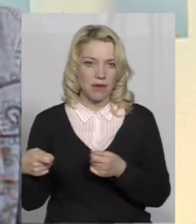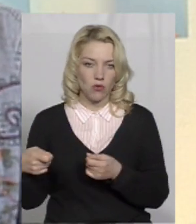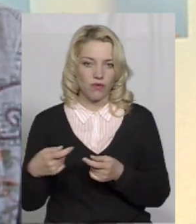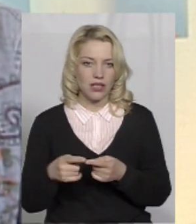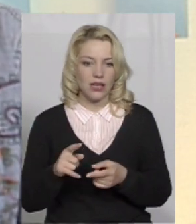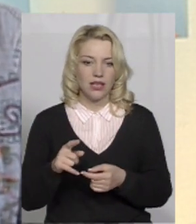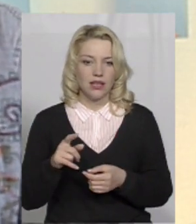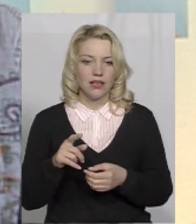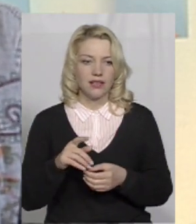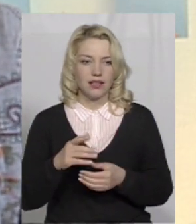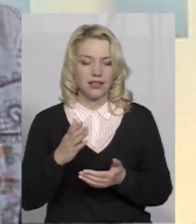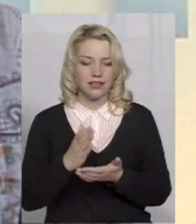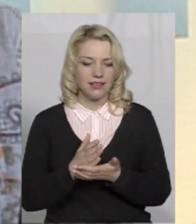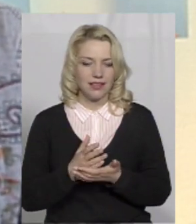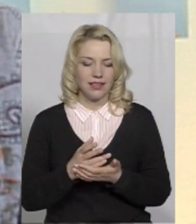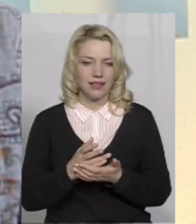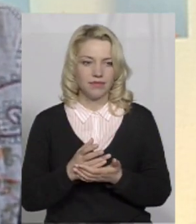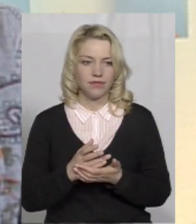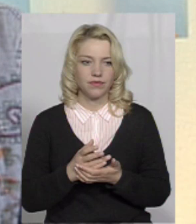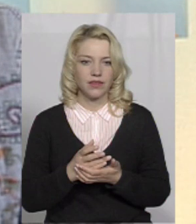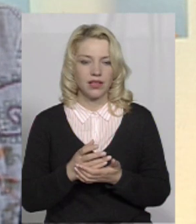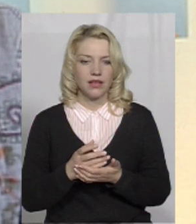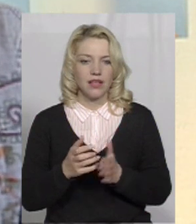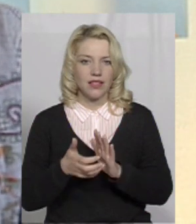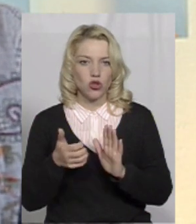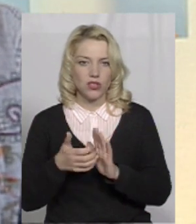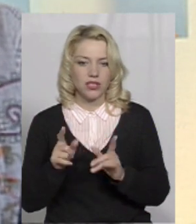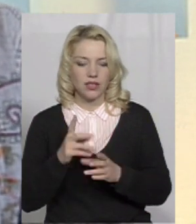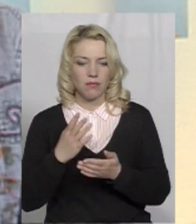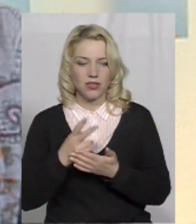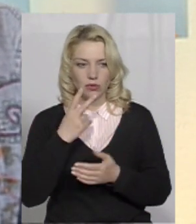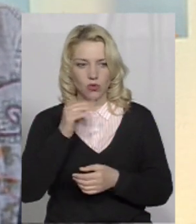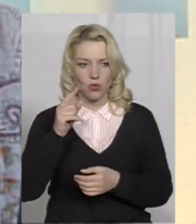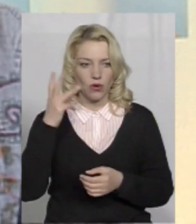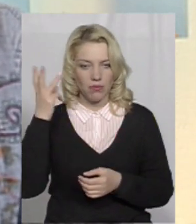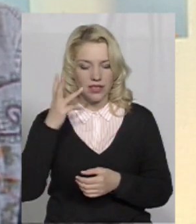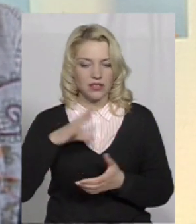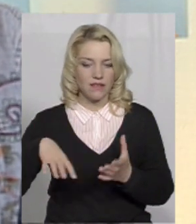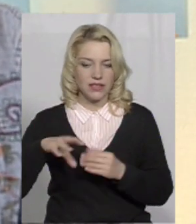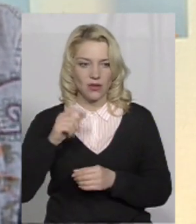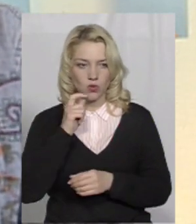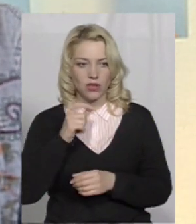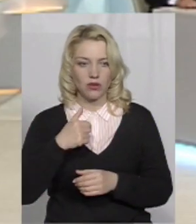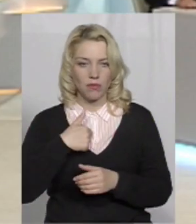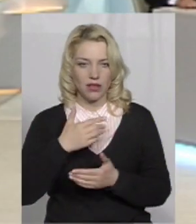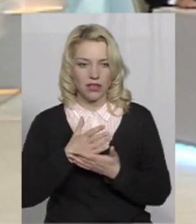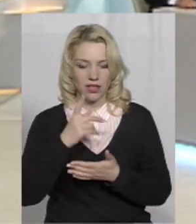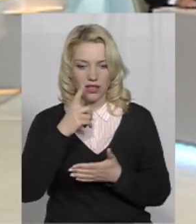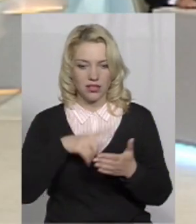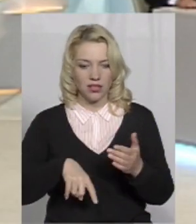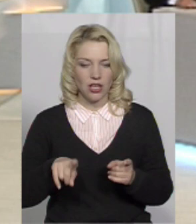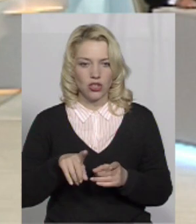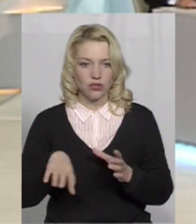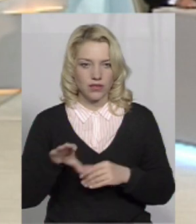певні недоречності, які зараз ми бачимо в Хмельницькому і по всій Україні. Але моя надія, що це